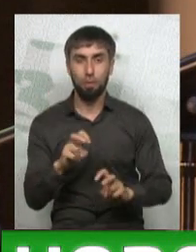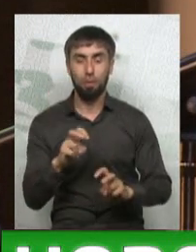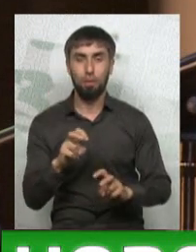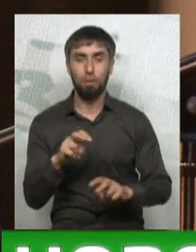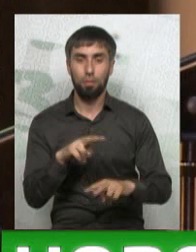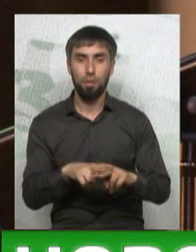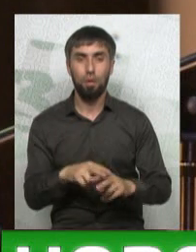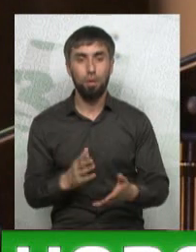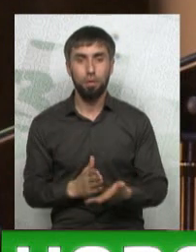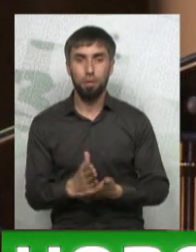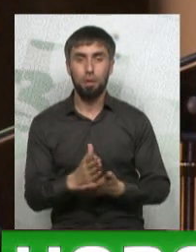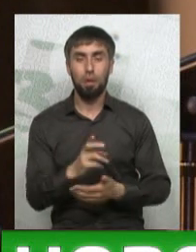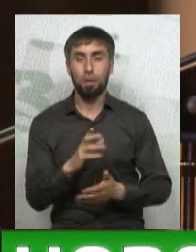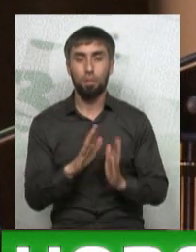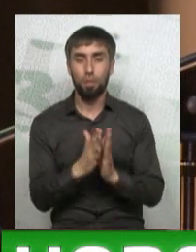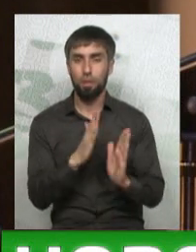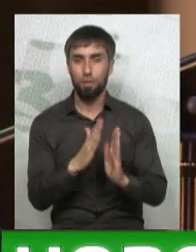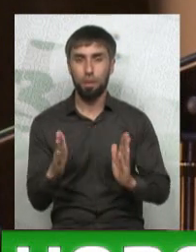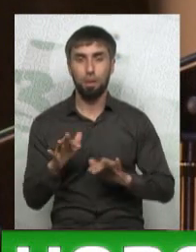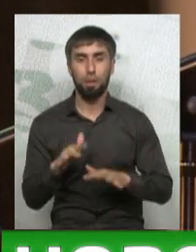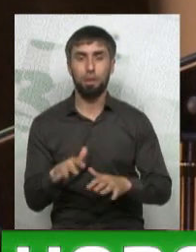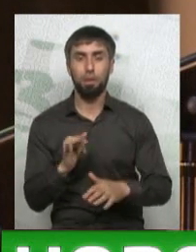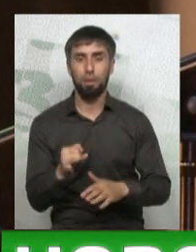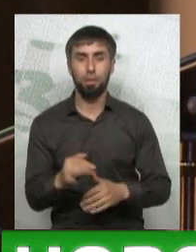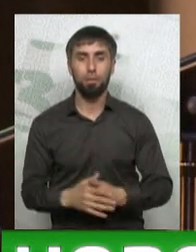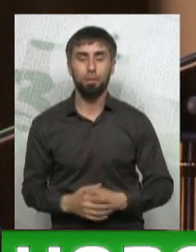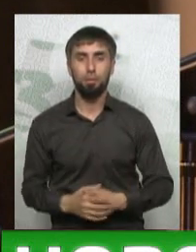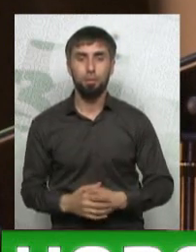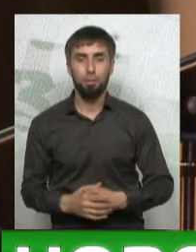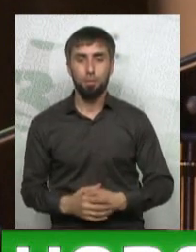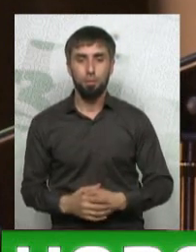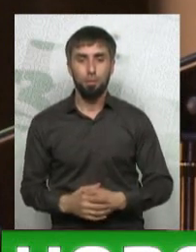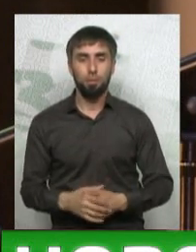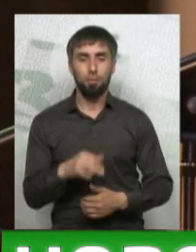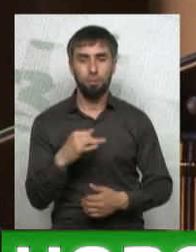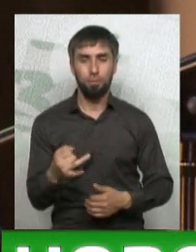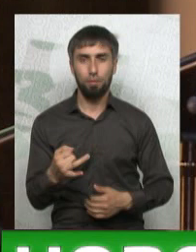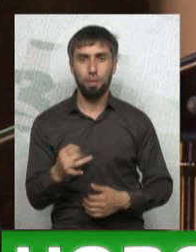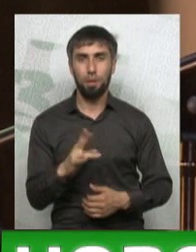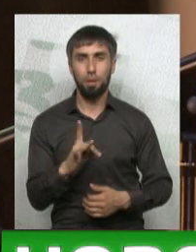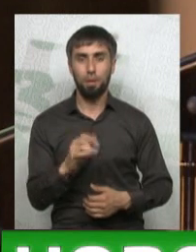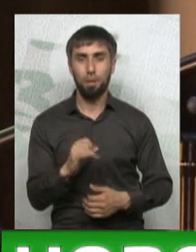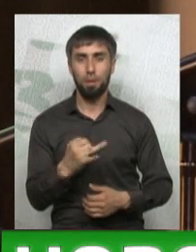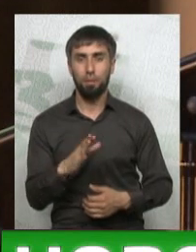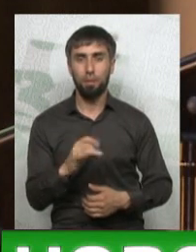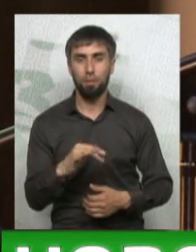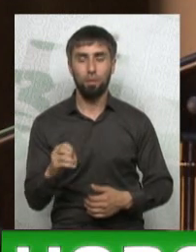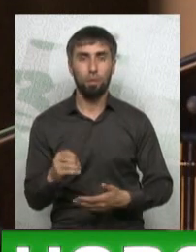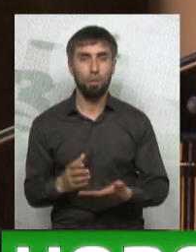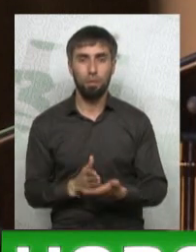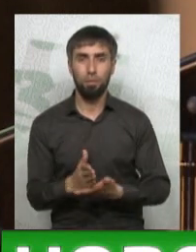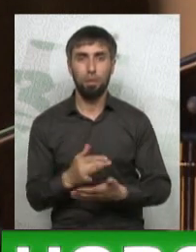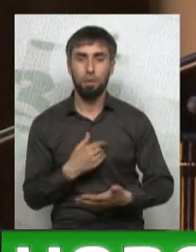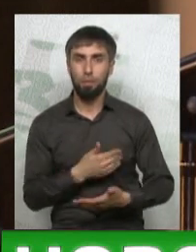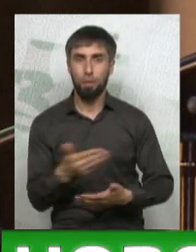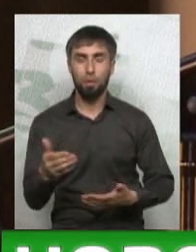учреждение в области библиотечного дела, библиографоведения и краеведческого направления. Имеем